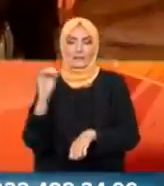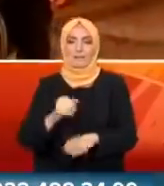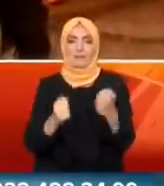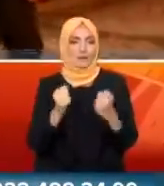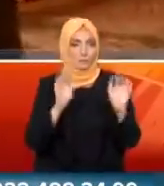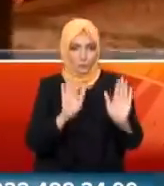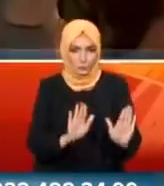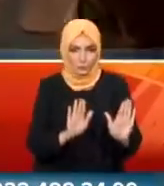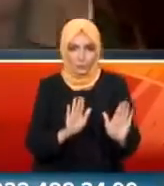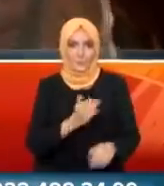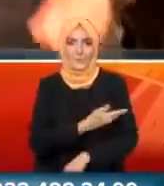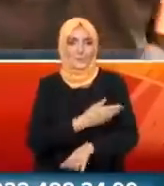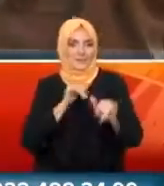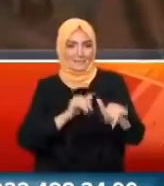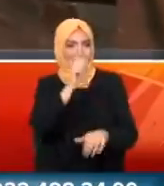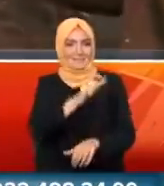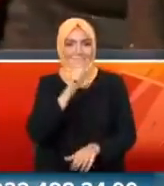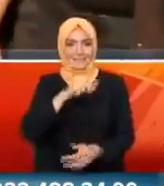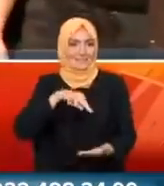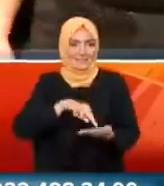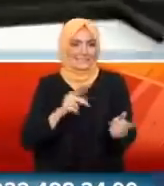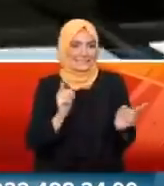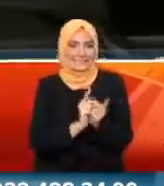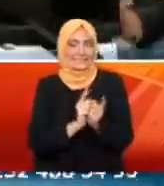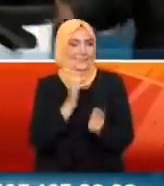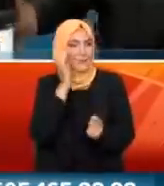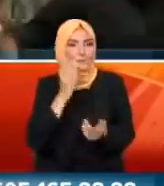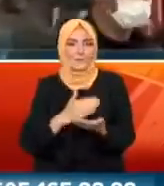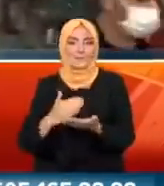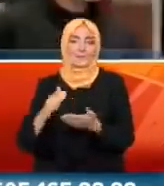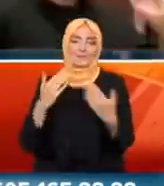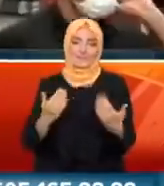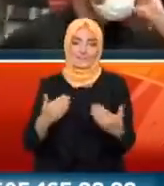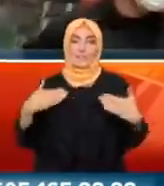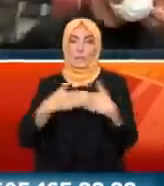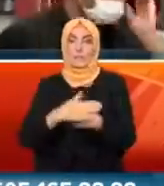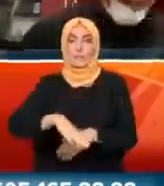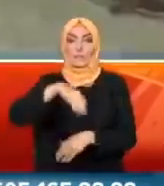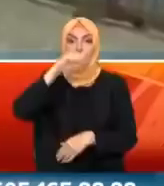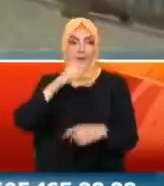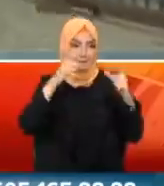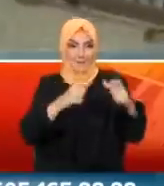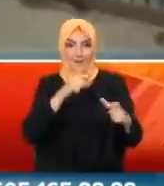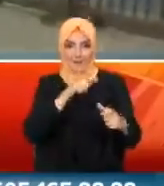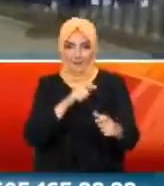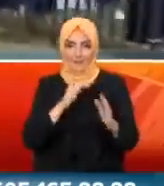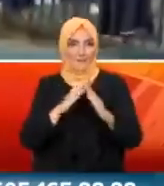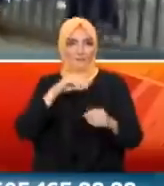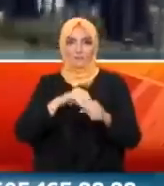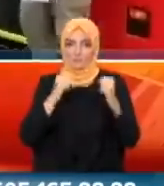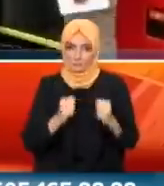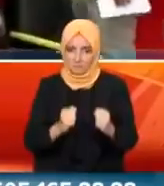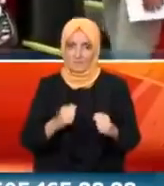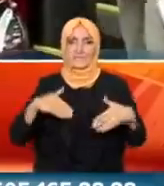Aracını durdurdu, hemşerileriyle ayaküstü hasret giderdi. Geceyi Merkez Mahallesi'ndeki konutunda geçiren Erdoğan'ın Rize programı